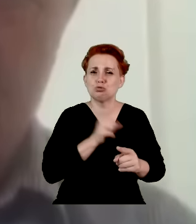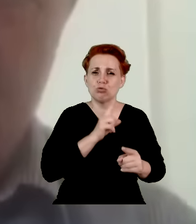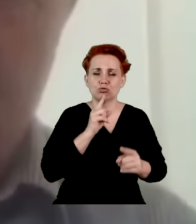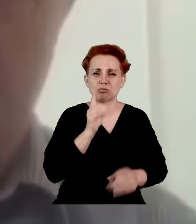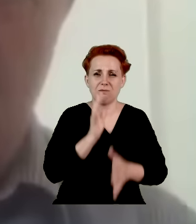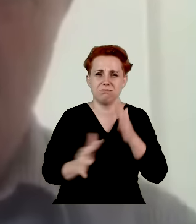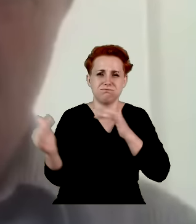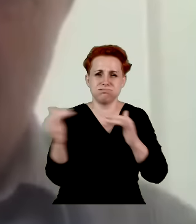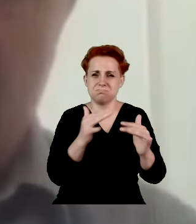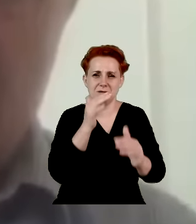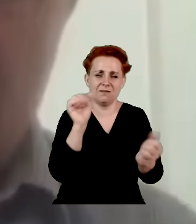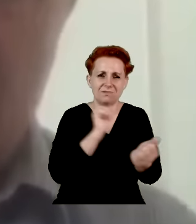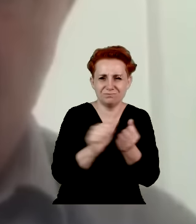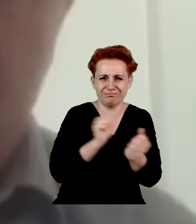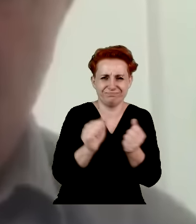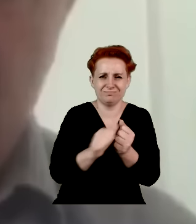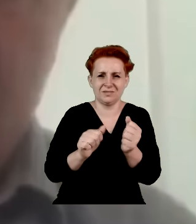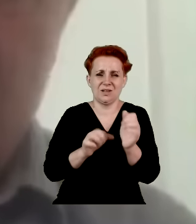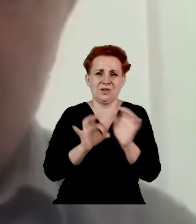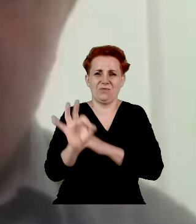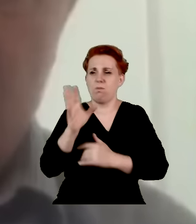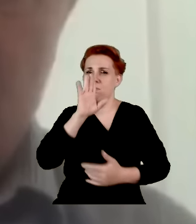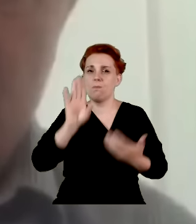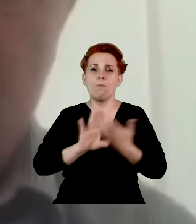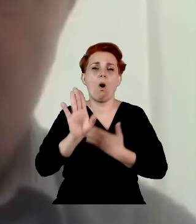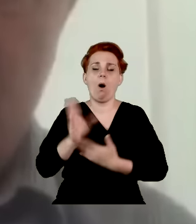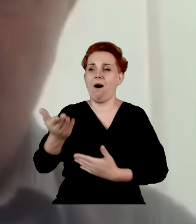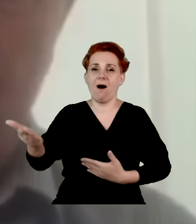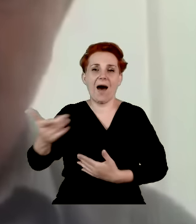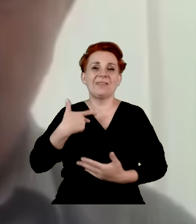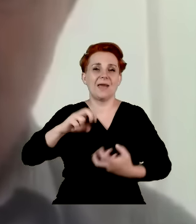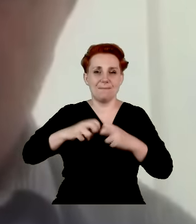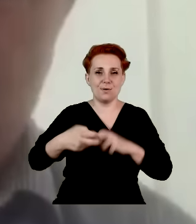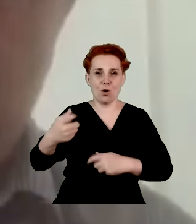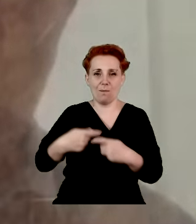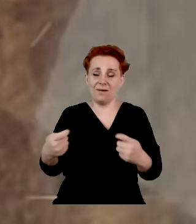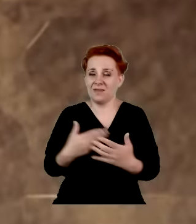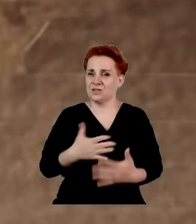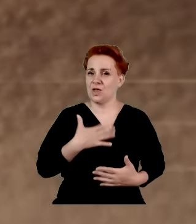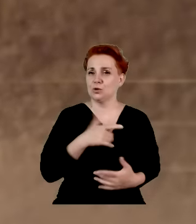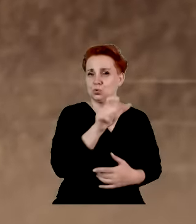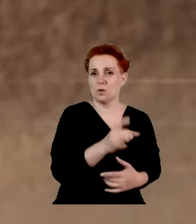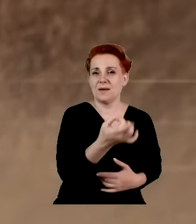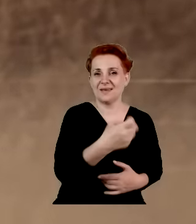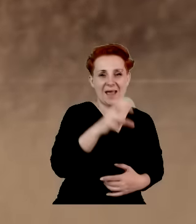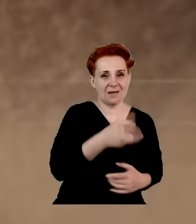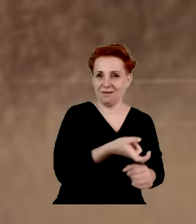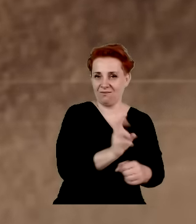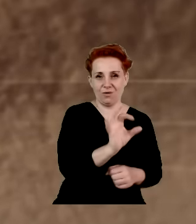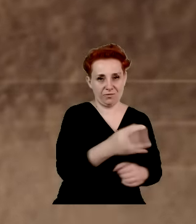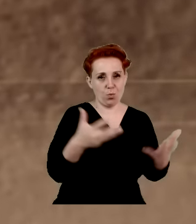popisowej, a nie a nie do rozwiązywania problemów. Więc nie sądzę, żeby Romana Gertycha wyrzucał z klubu.